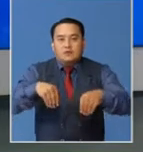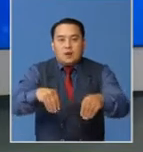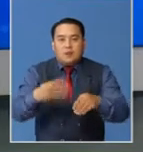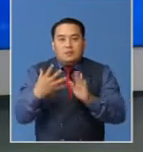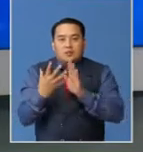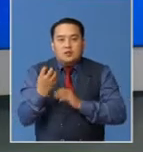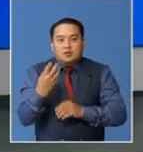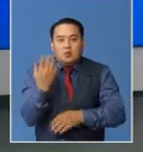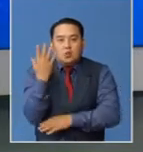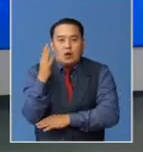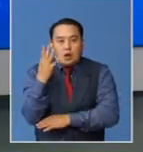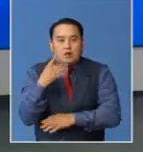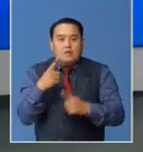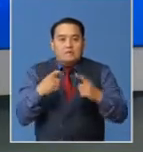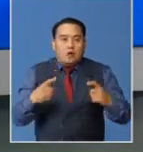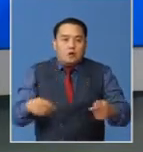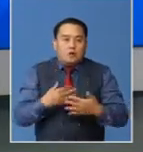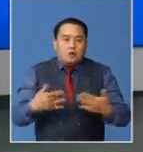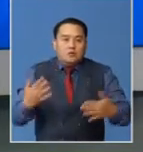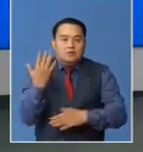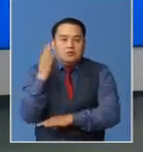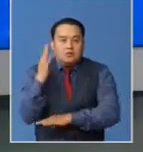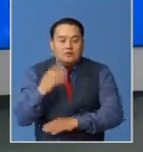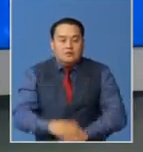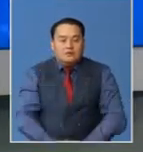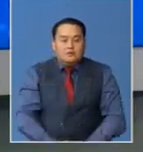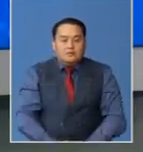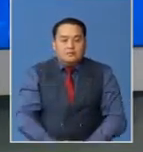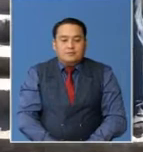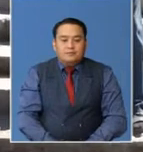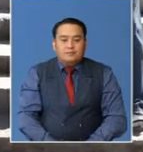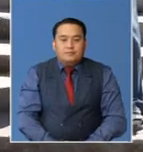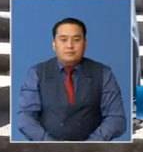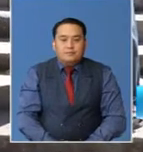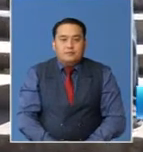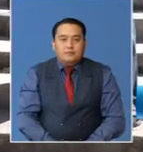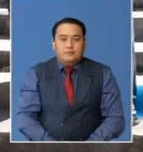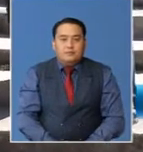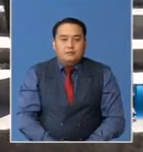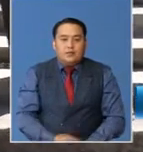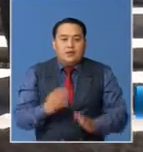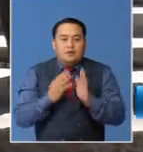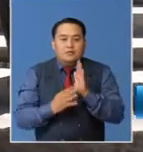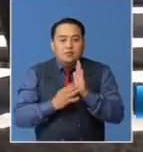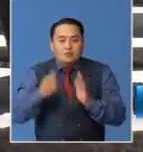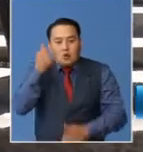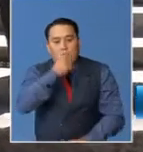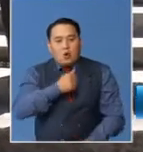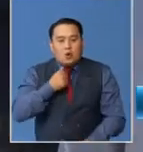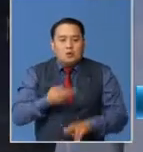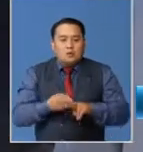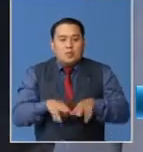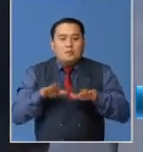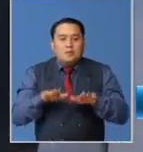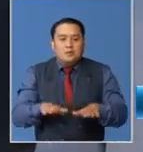500 саженцев плодовых, хвойных и лиственных деревьев. В 90-е годы, рассказывают старейшины, это